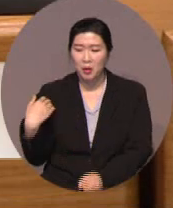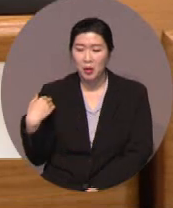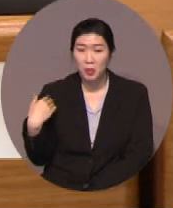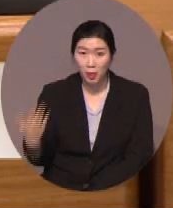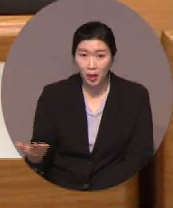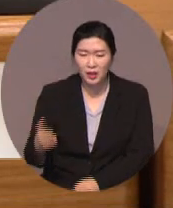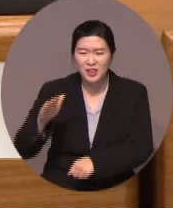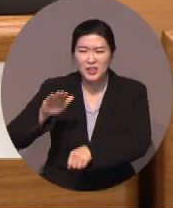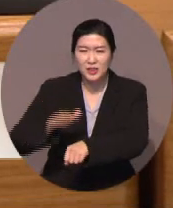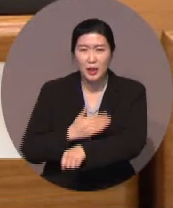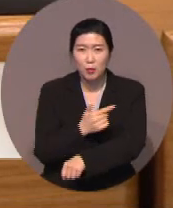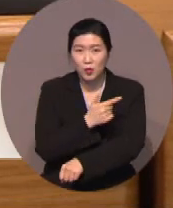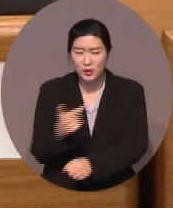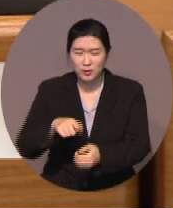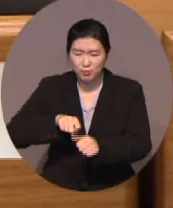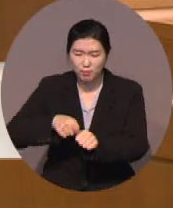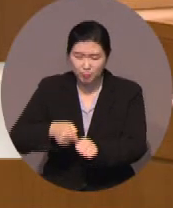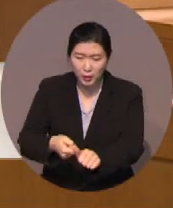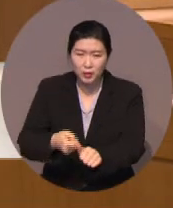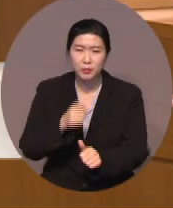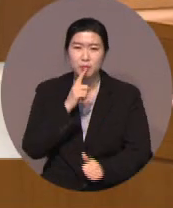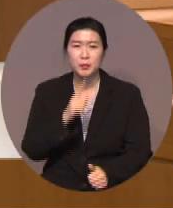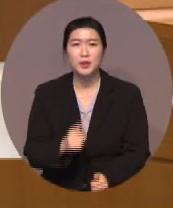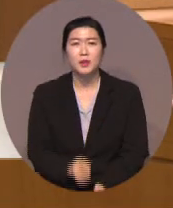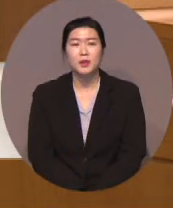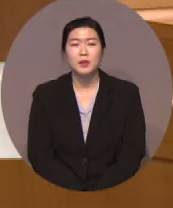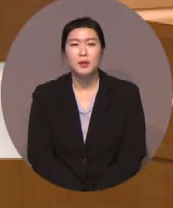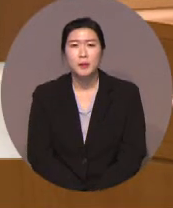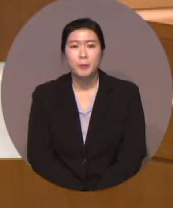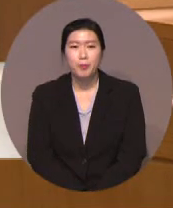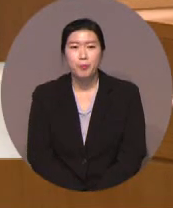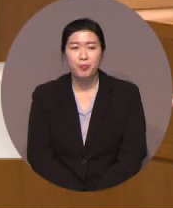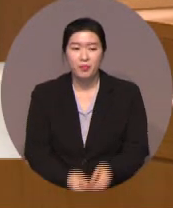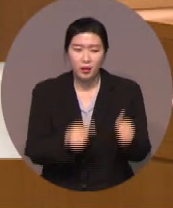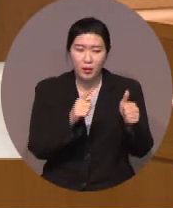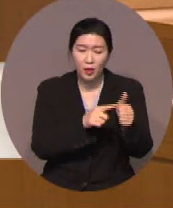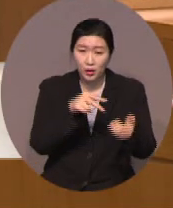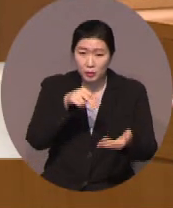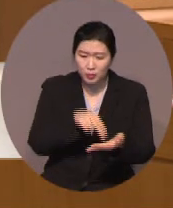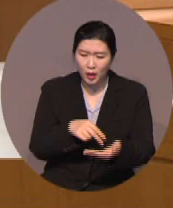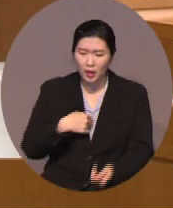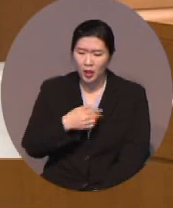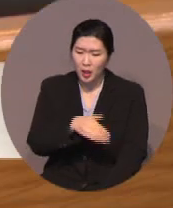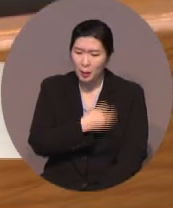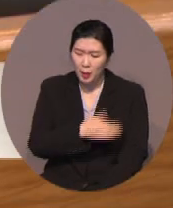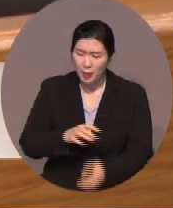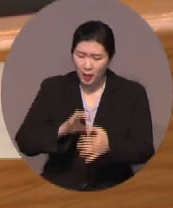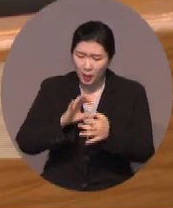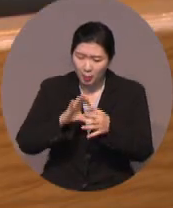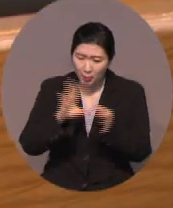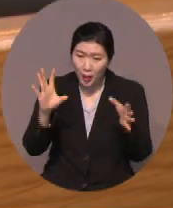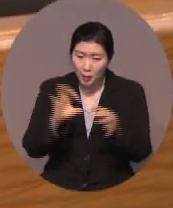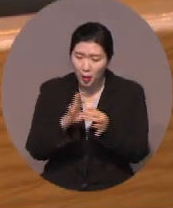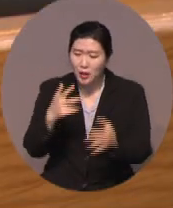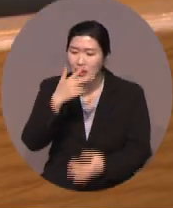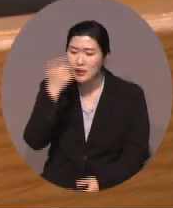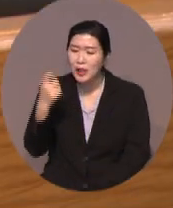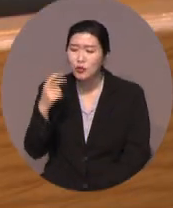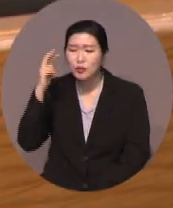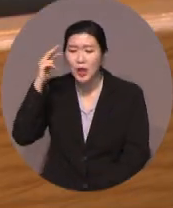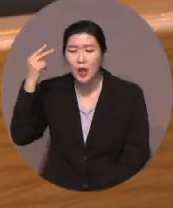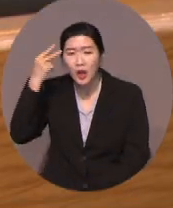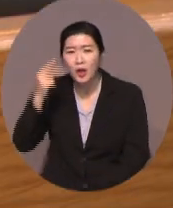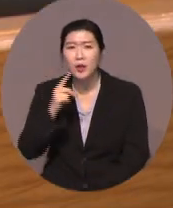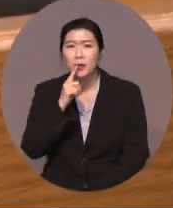발각될까 두려워 은폐하려고 했다며 중형을 선고했습니다 피고인 측은 내연관계가 아니고 잠을 자는 줄